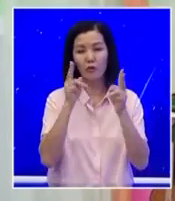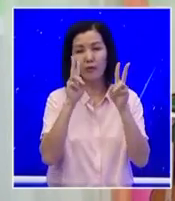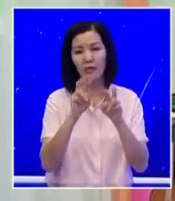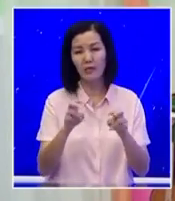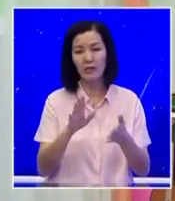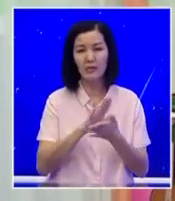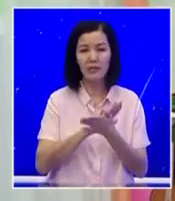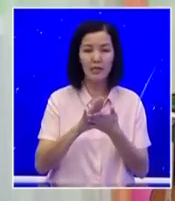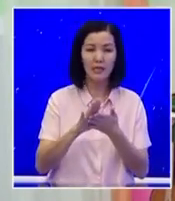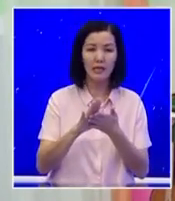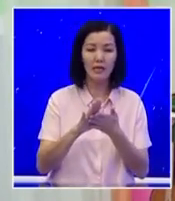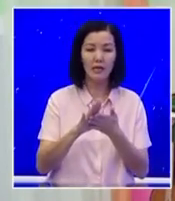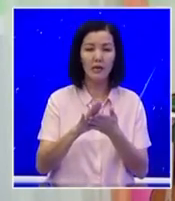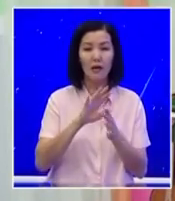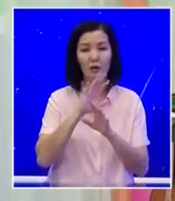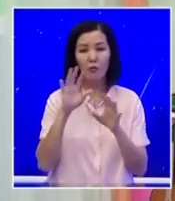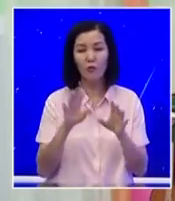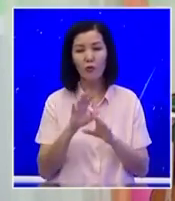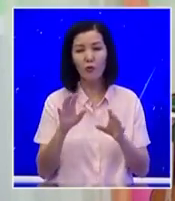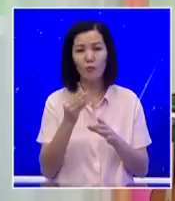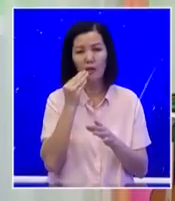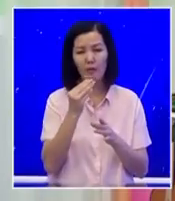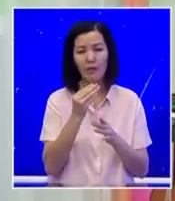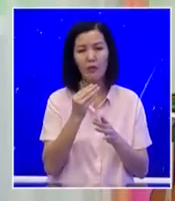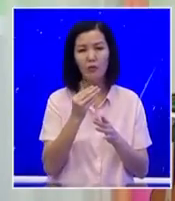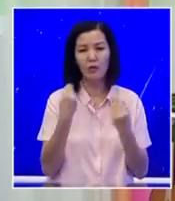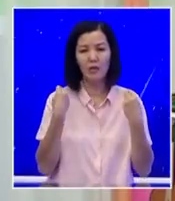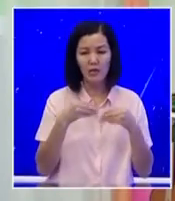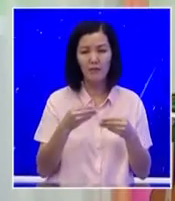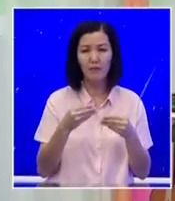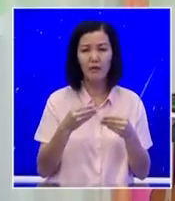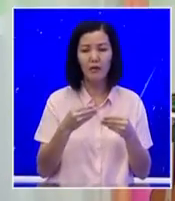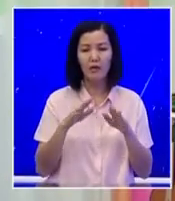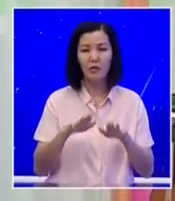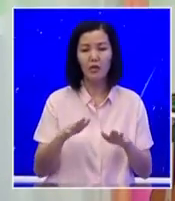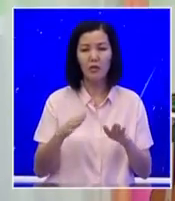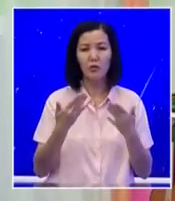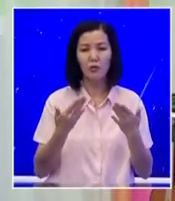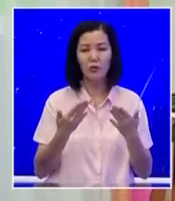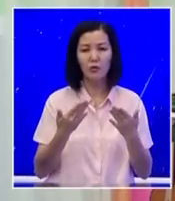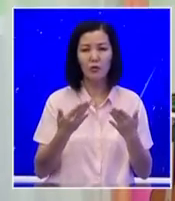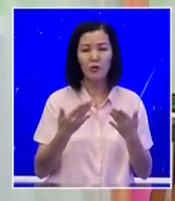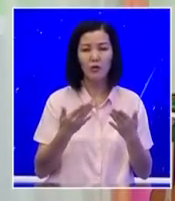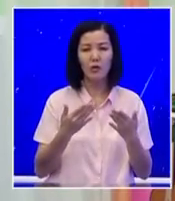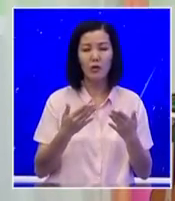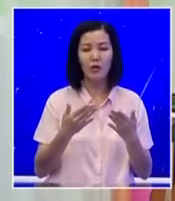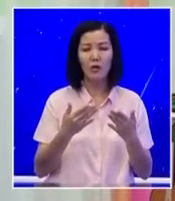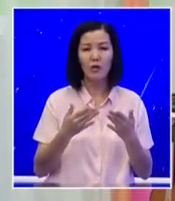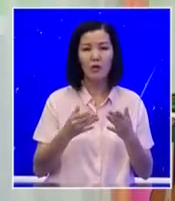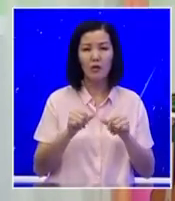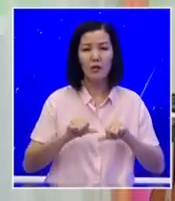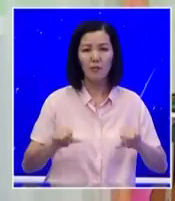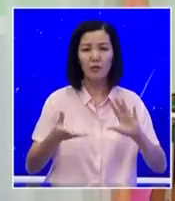жалпы санитарлық жағдайлардың сақталулары, тамақтану мәселелері, осы барлық жағдайды қарап отырмыз. Комиссияның қорытындысы